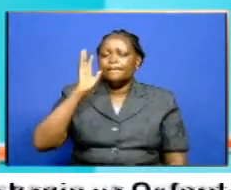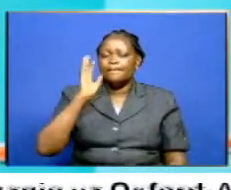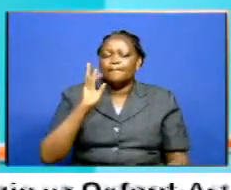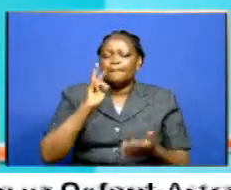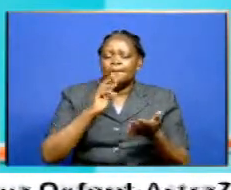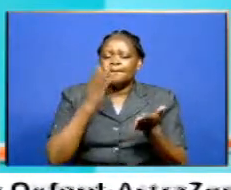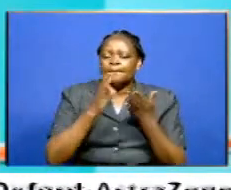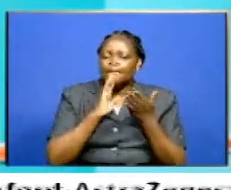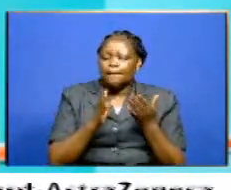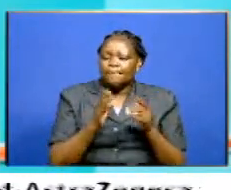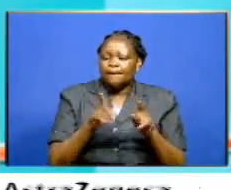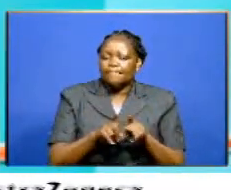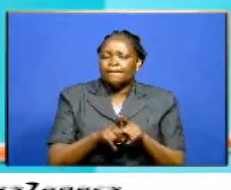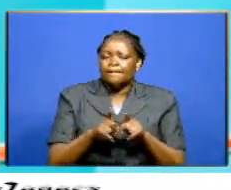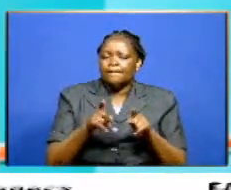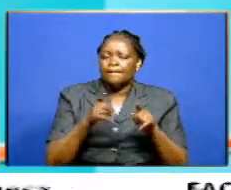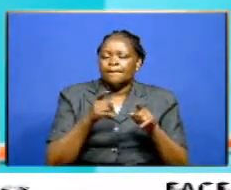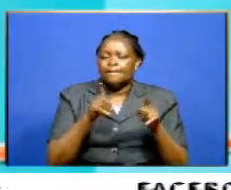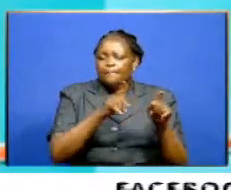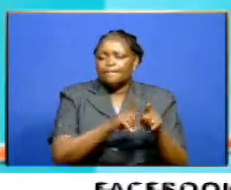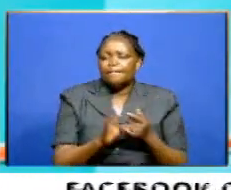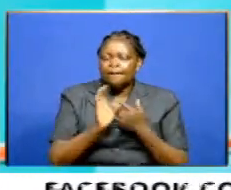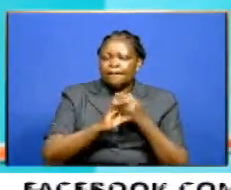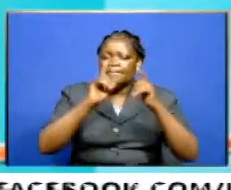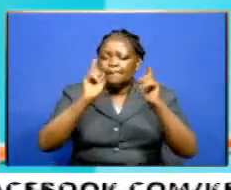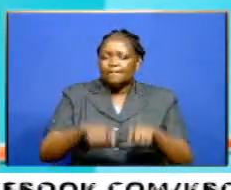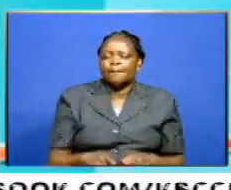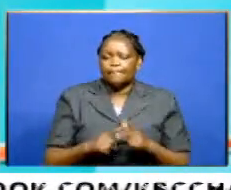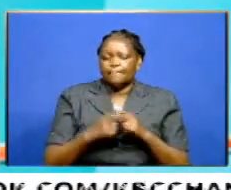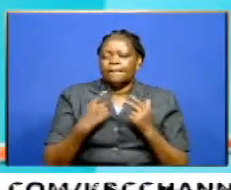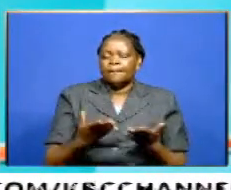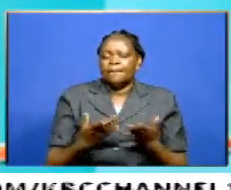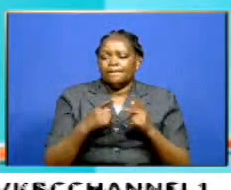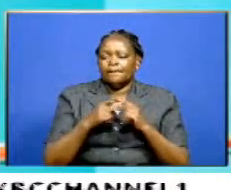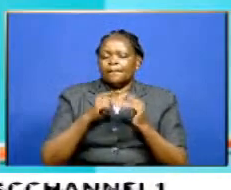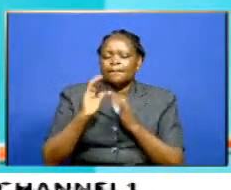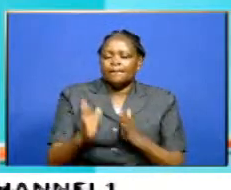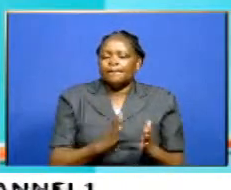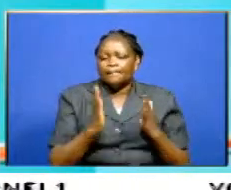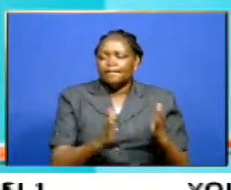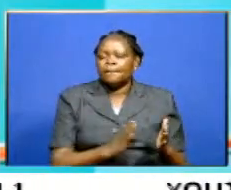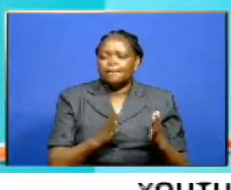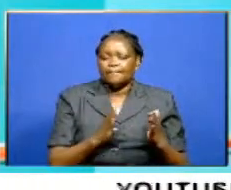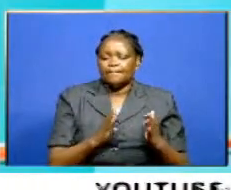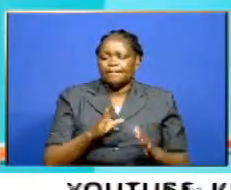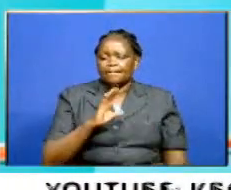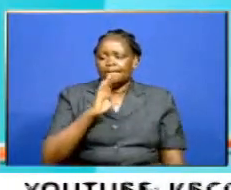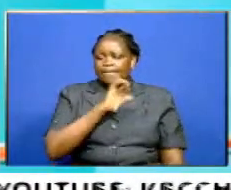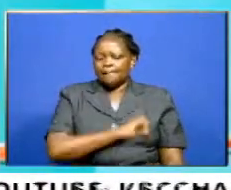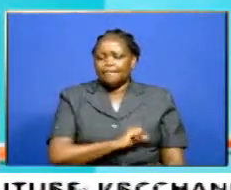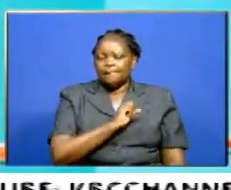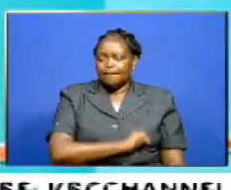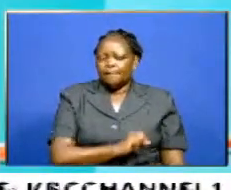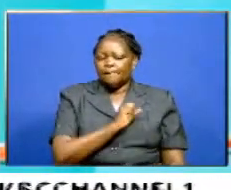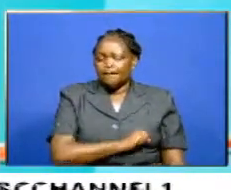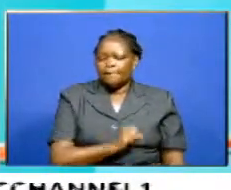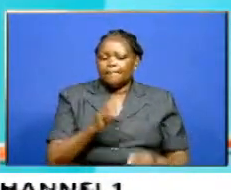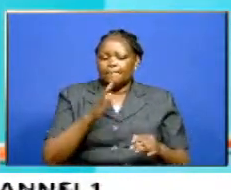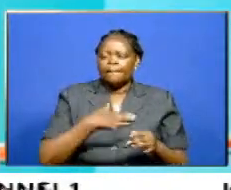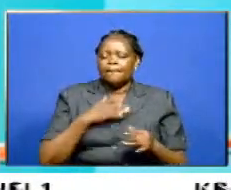maybe kama nchi inafaa tuanze kubuni mikakati ya kuweza kujistahimili kivyetu, so that to